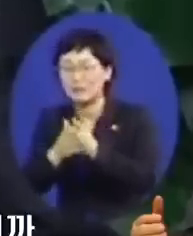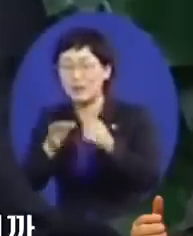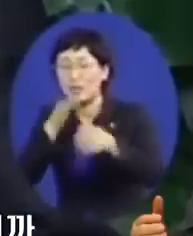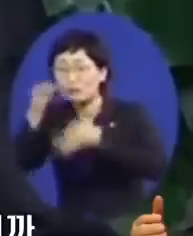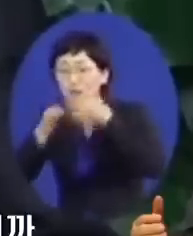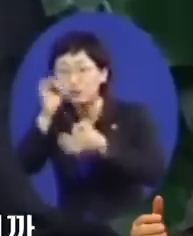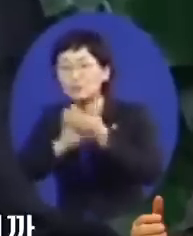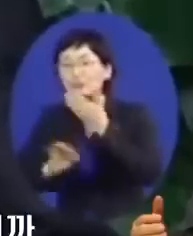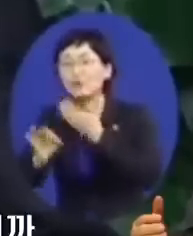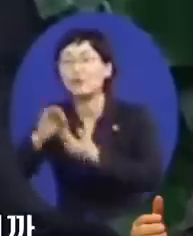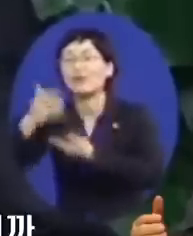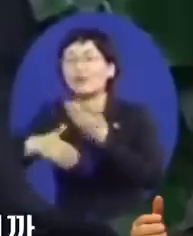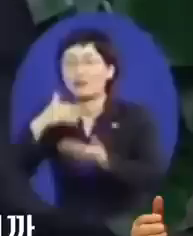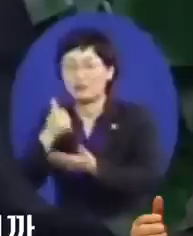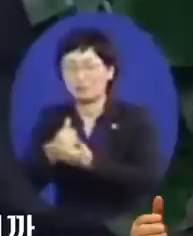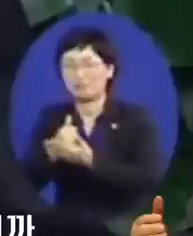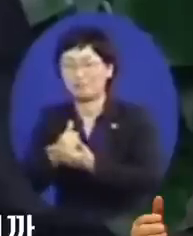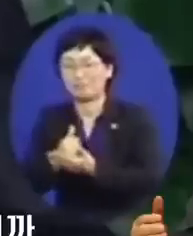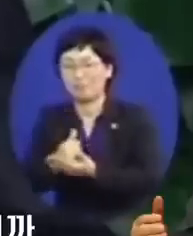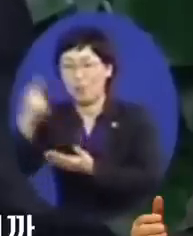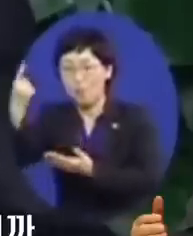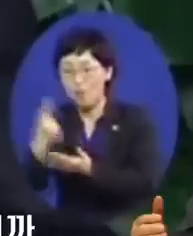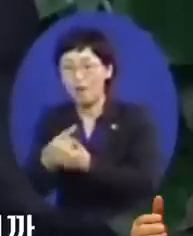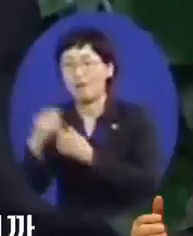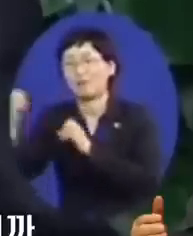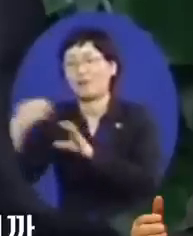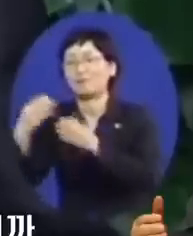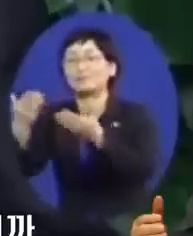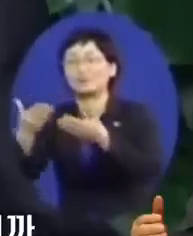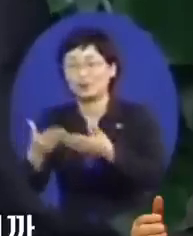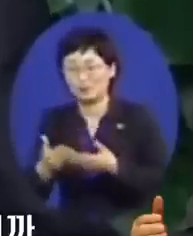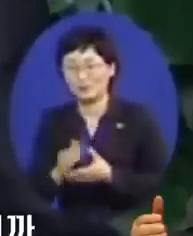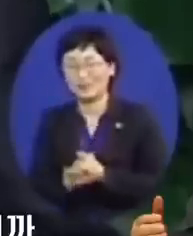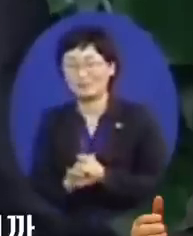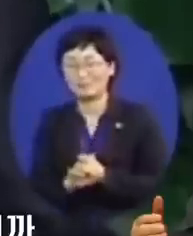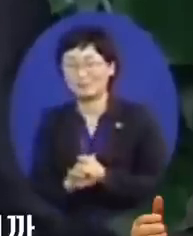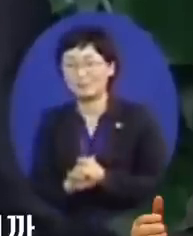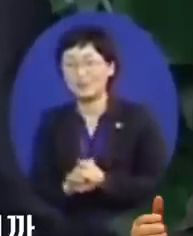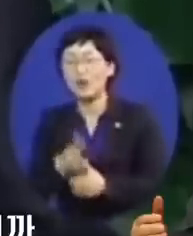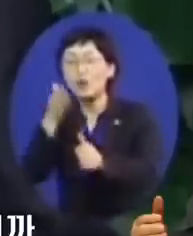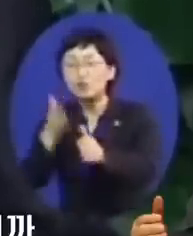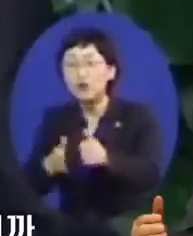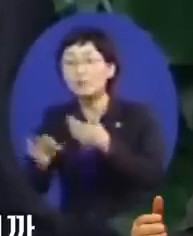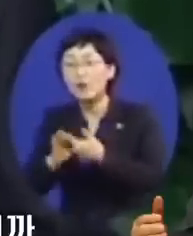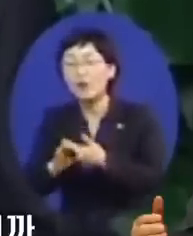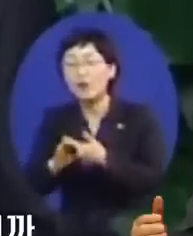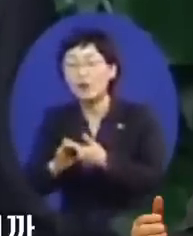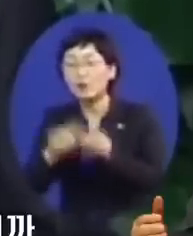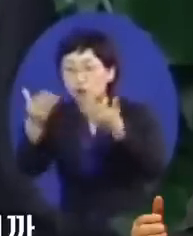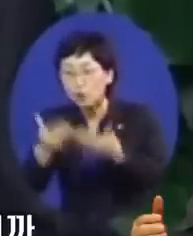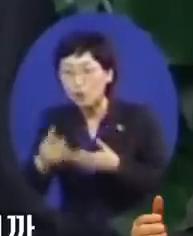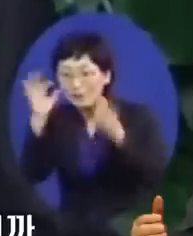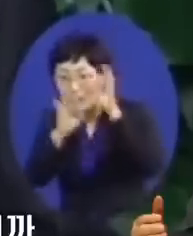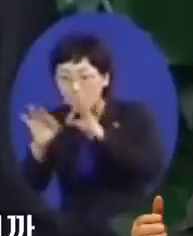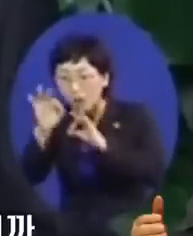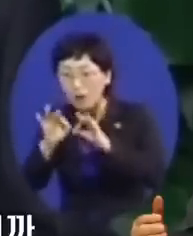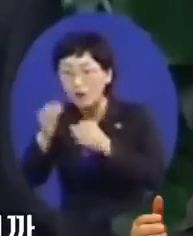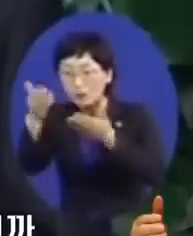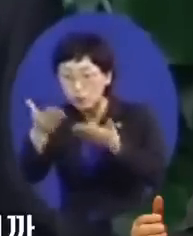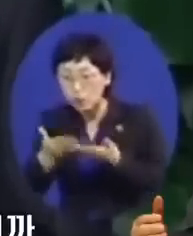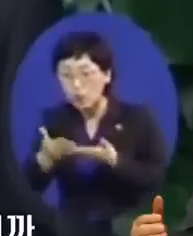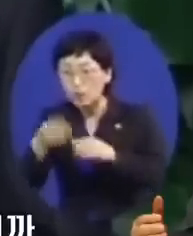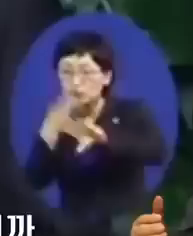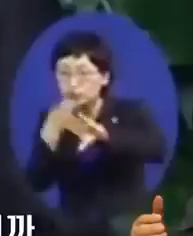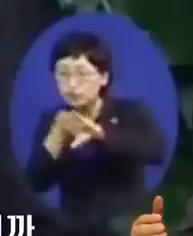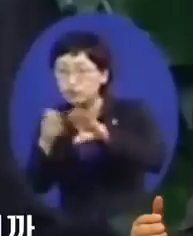부르짖어야 하나님은 와서 대답을 하시는 것입니다. 구하라 주실 것이요, 찾으라 찾을 것이요, 문을 두드리라 열릴